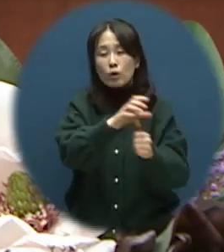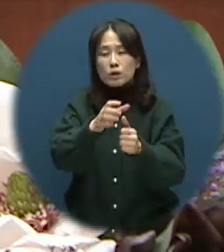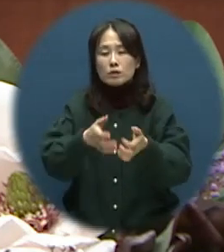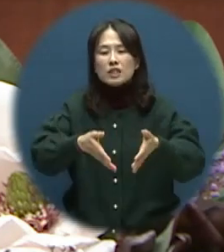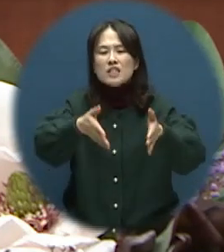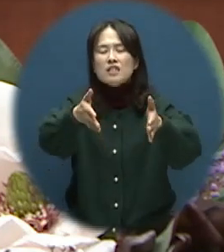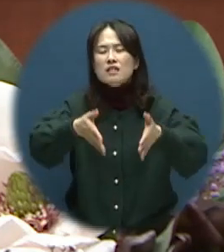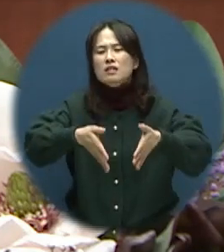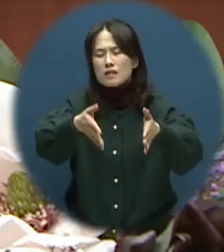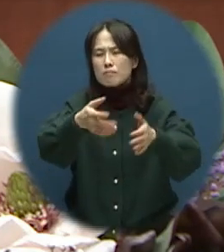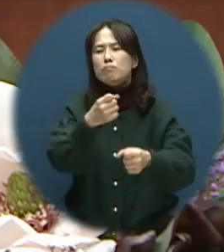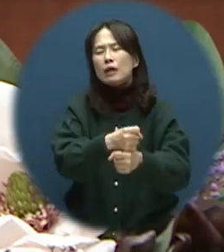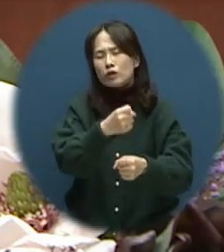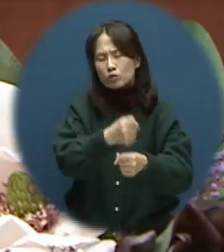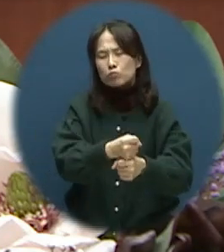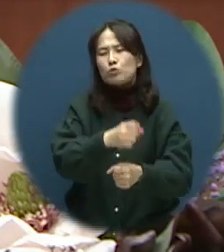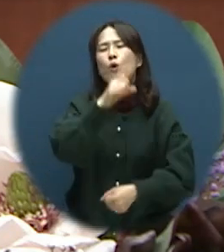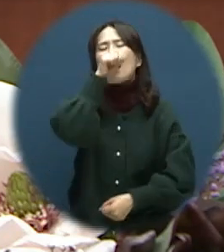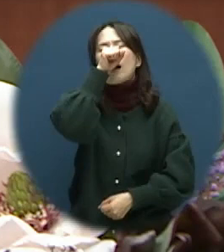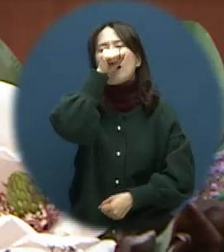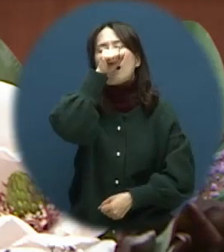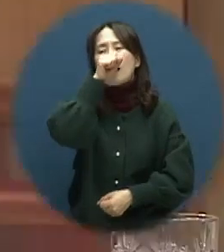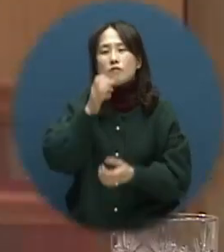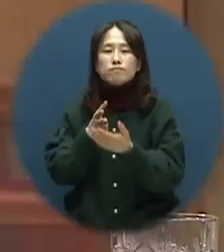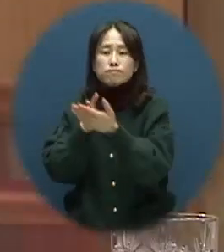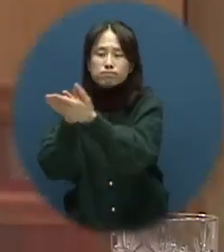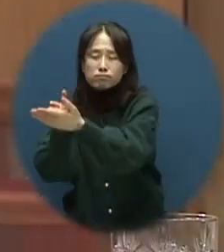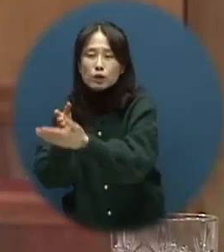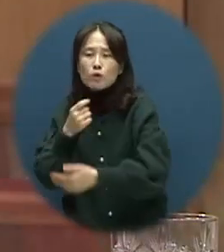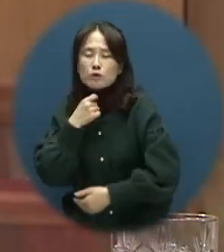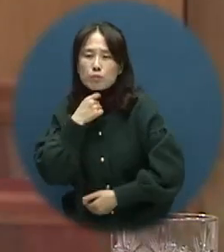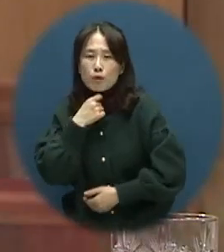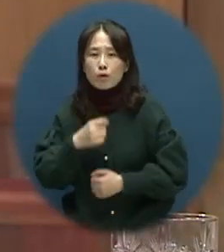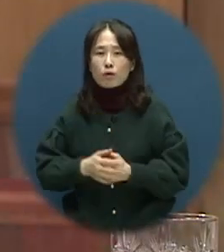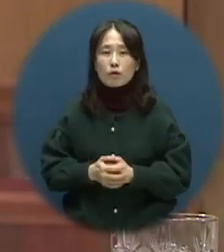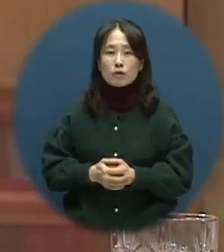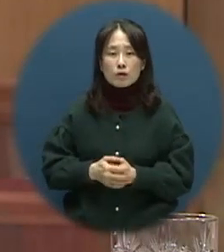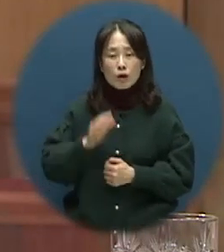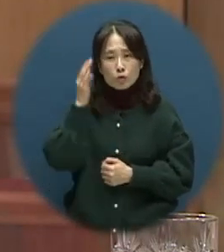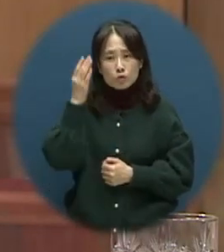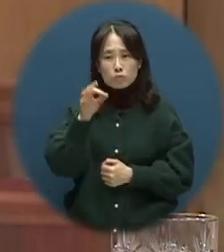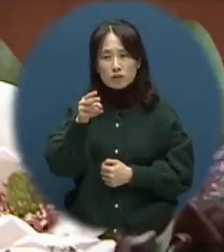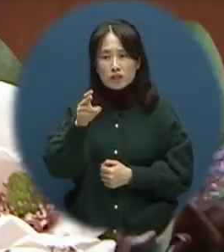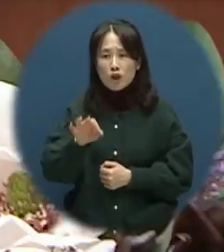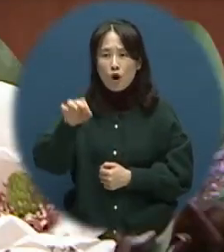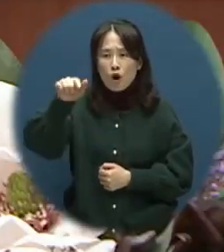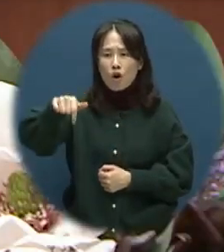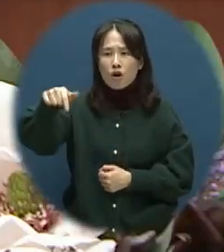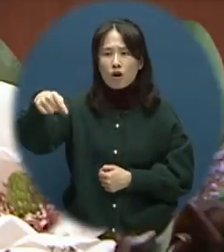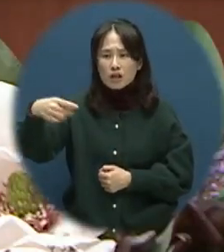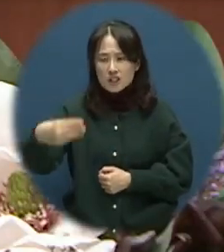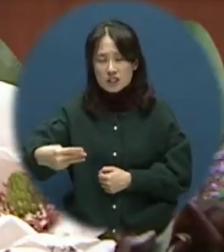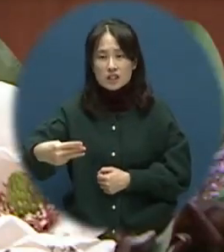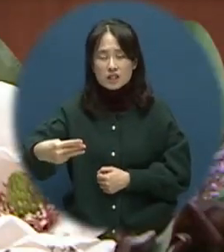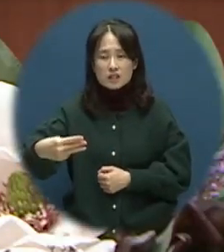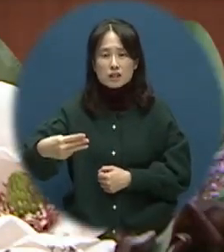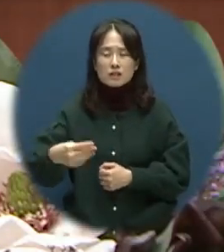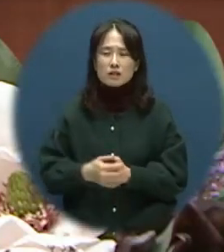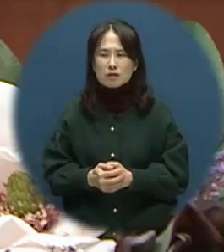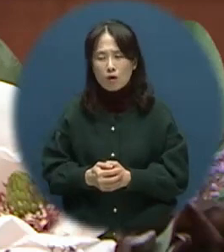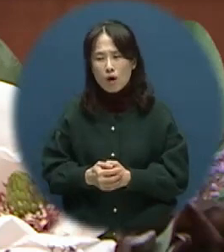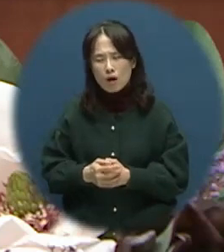네. 요즘 영끌이라 그러잖아요. 영혼까지 끌어모아 뭐. 네. 예. 영혼까지 끌어모아서 자기 주택을